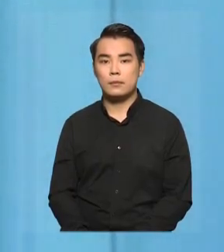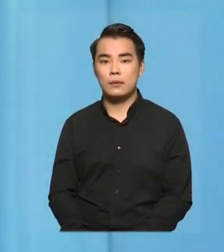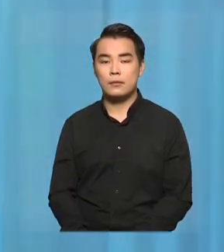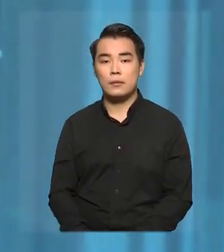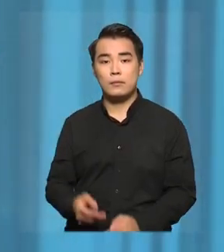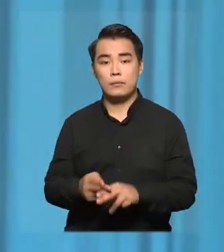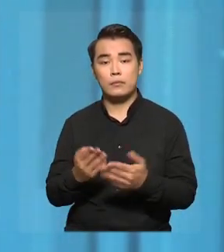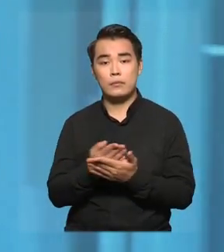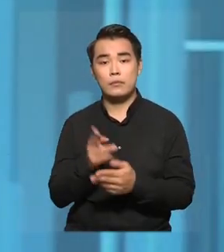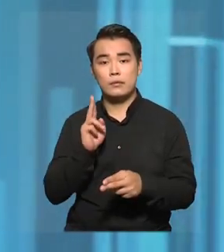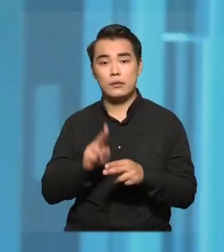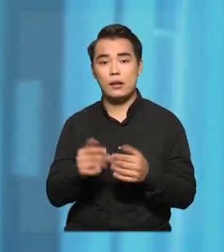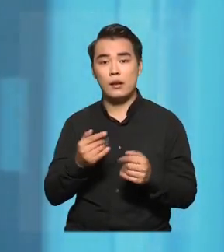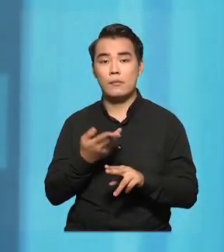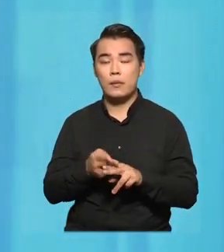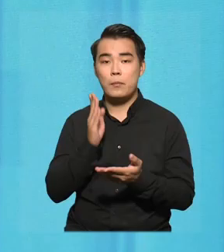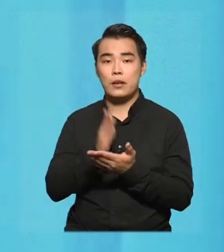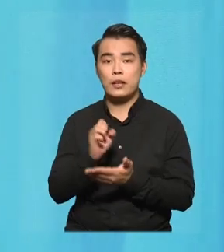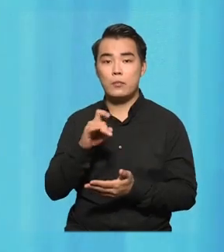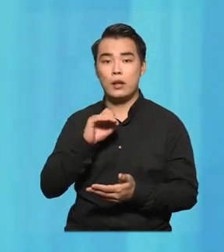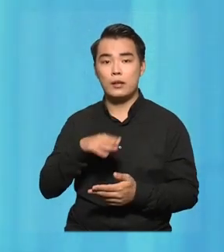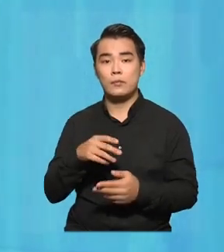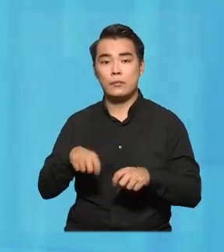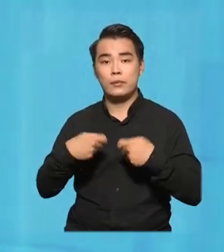Бүгінге айтарымыз осы. Эфир тізгінде Ерболат